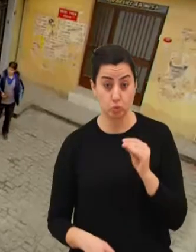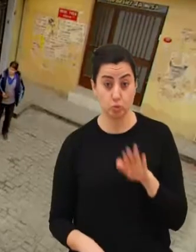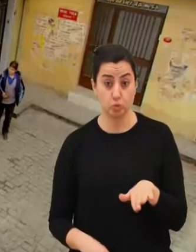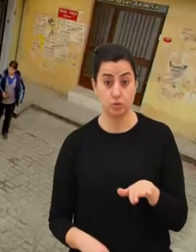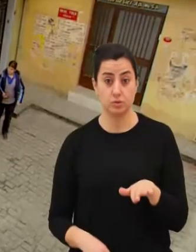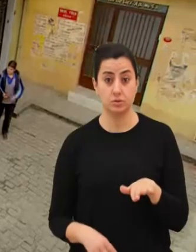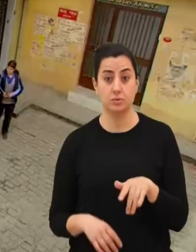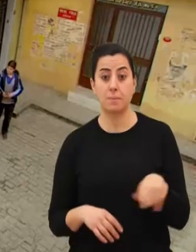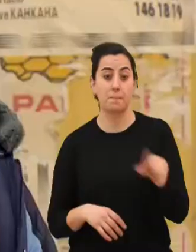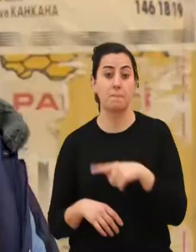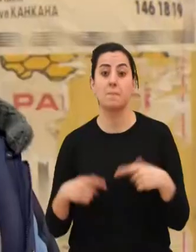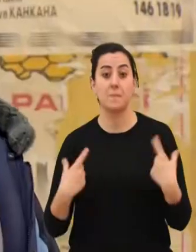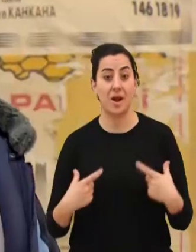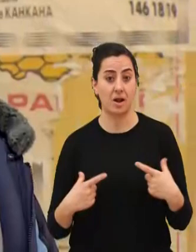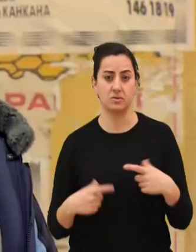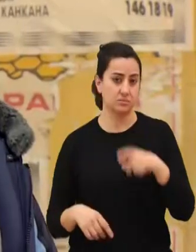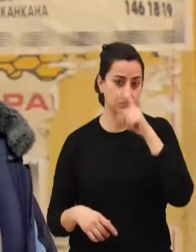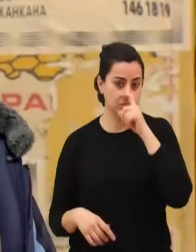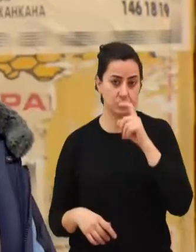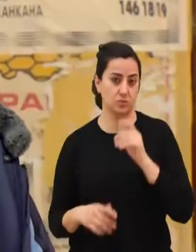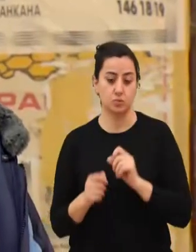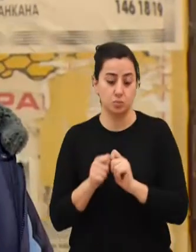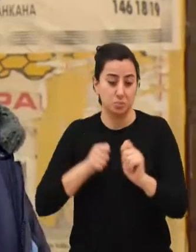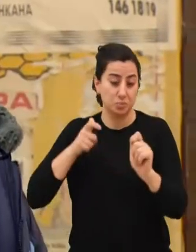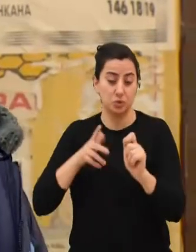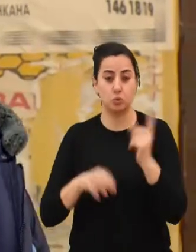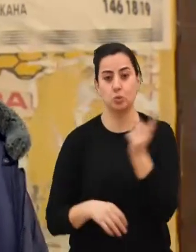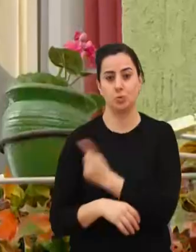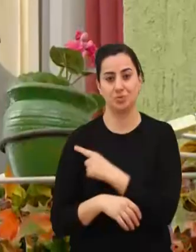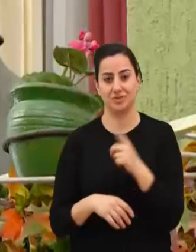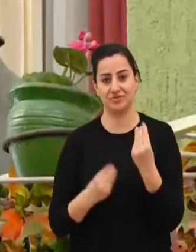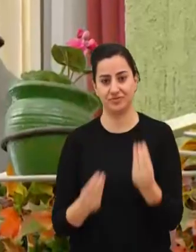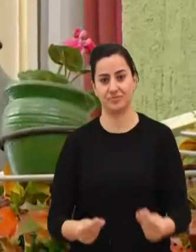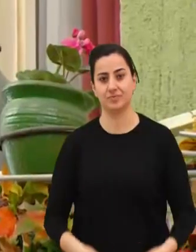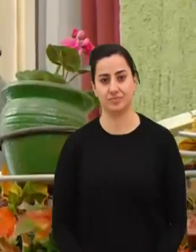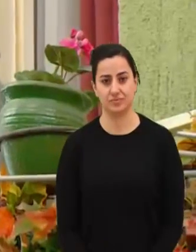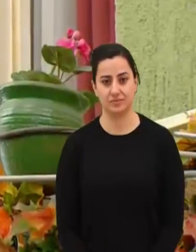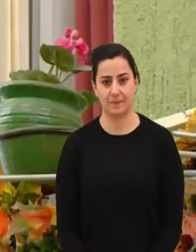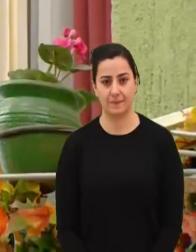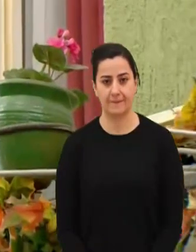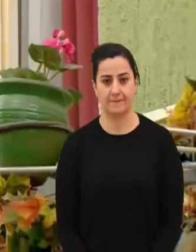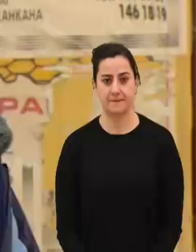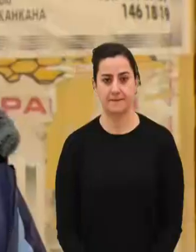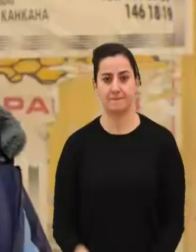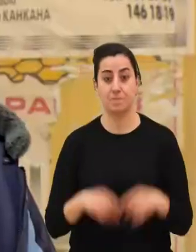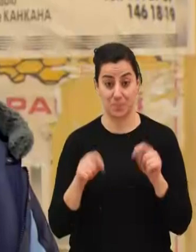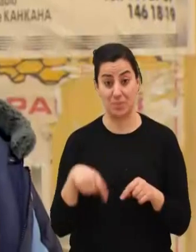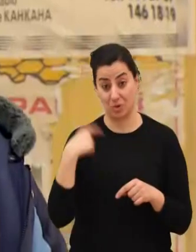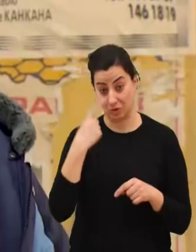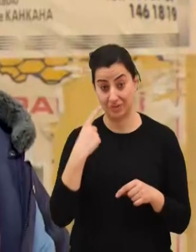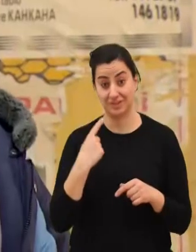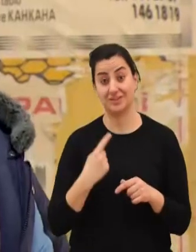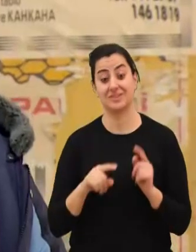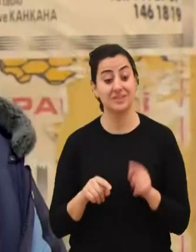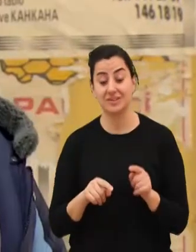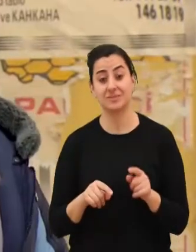arada. Mahallenin en kral sapanlarına sahip olacaksınız. Nurten balkondan burun kıvırdı. O yüzden her güzel